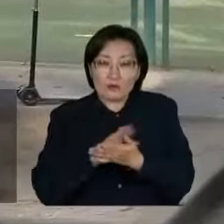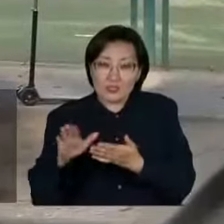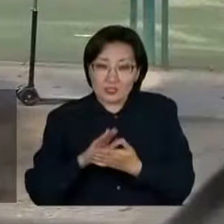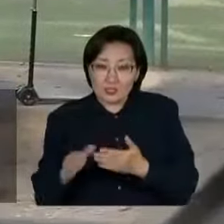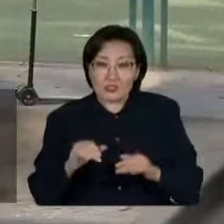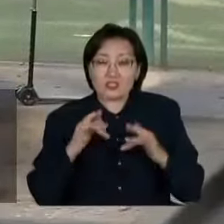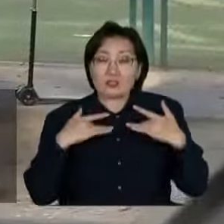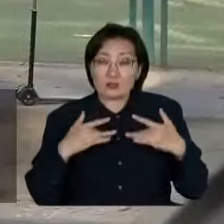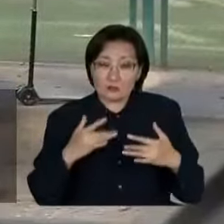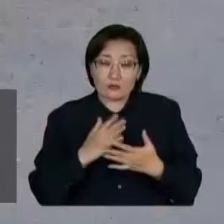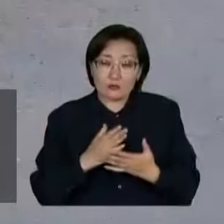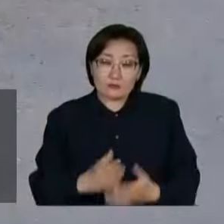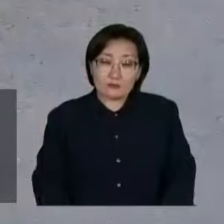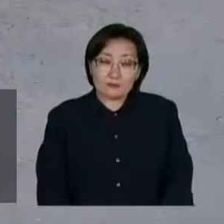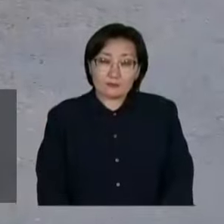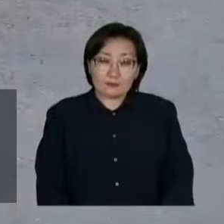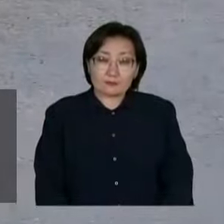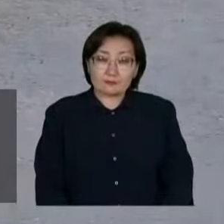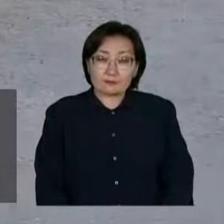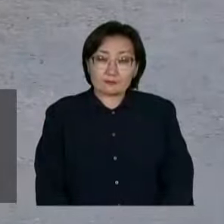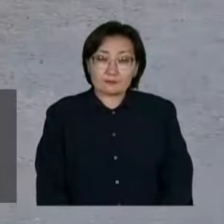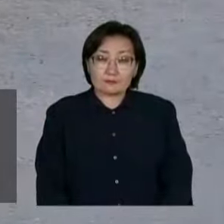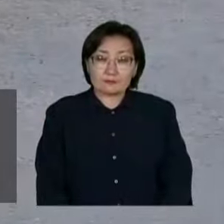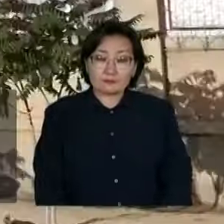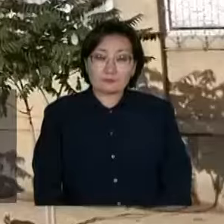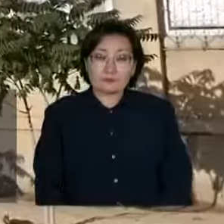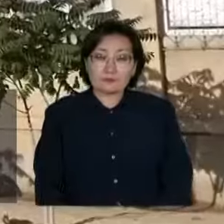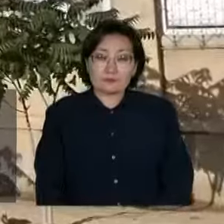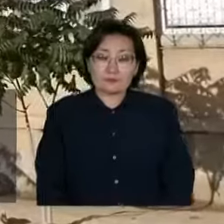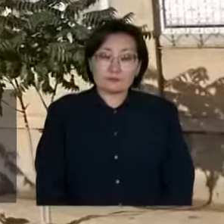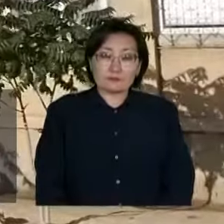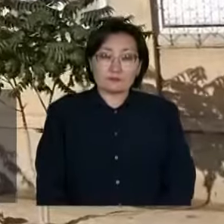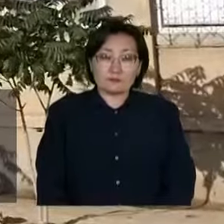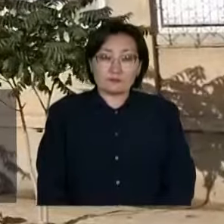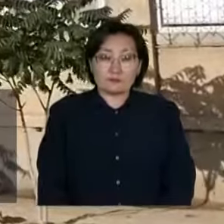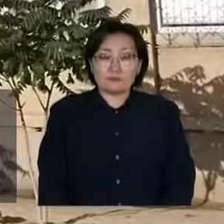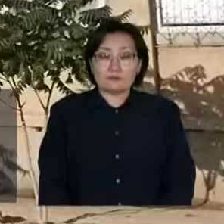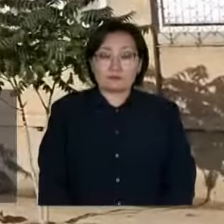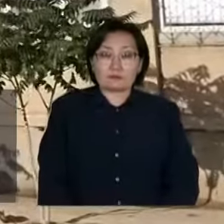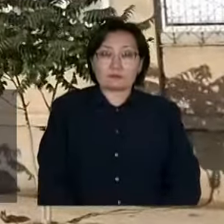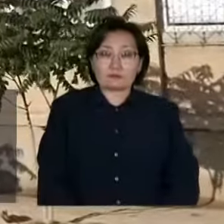Жасұлан Мұқан, Мұқағали Нұрдәулетұлы, Алматы телеарнасы, Маңғыстау облысы.